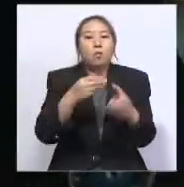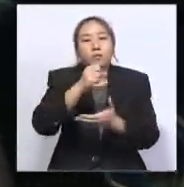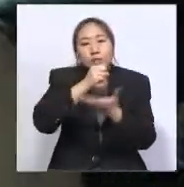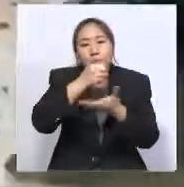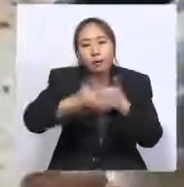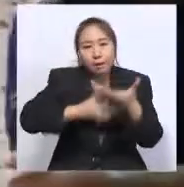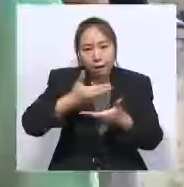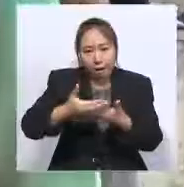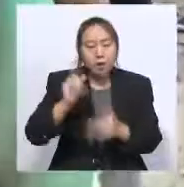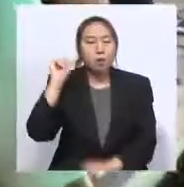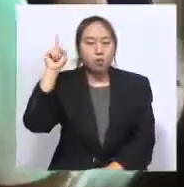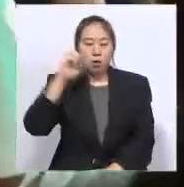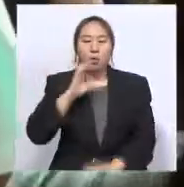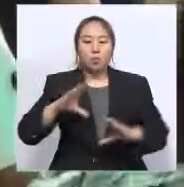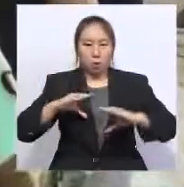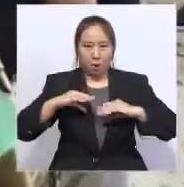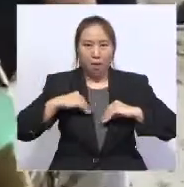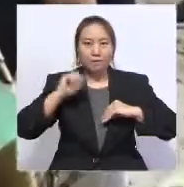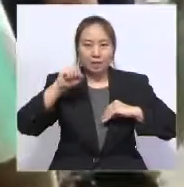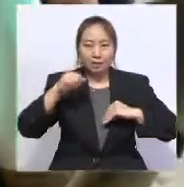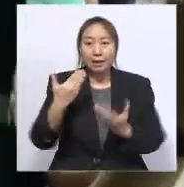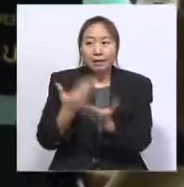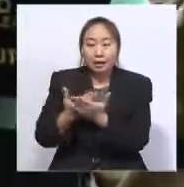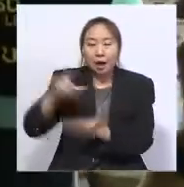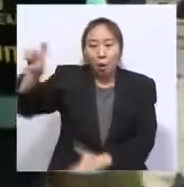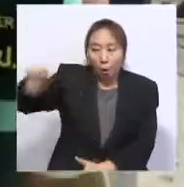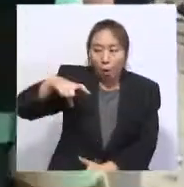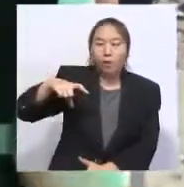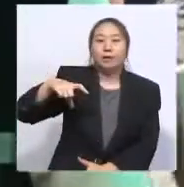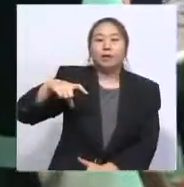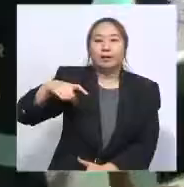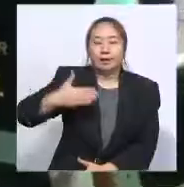ดยนางหอมนวลรับสารภาพนะคะว่าเมื่อได้รับโอนเงินมาค่ะ